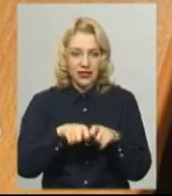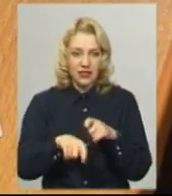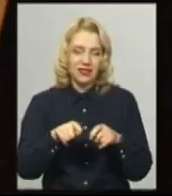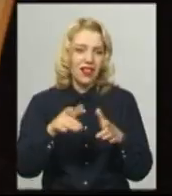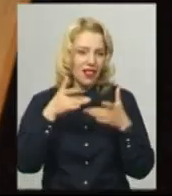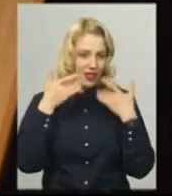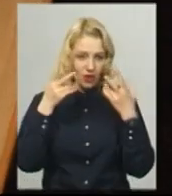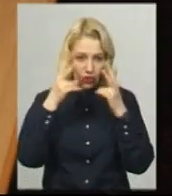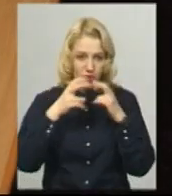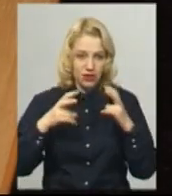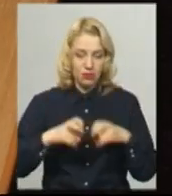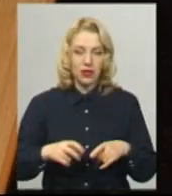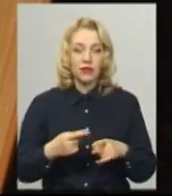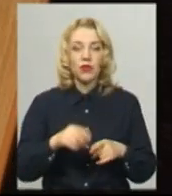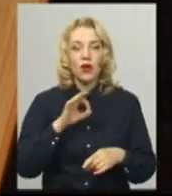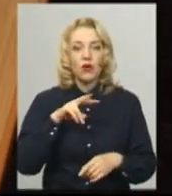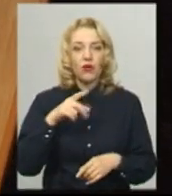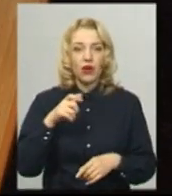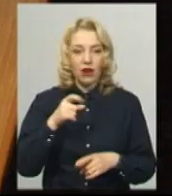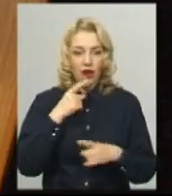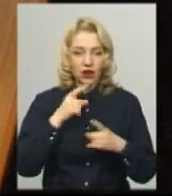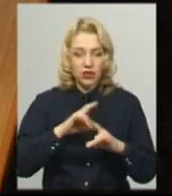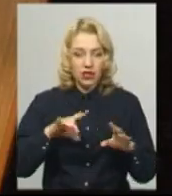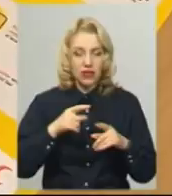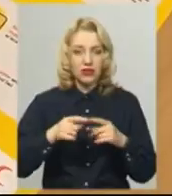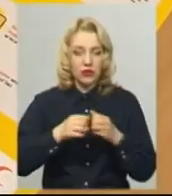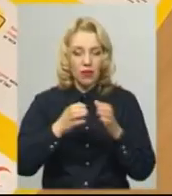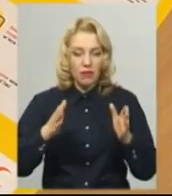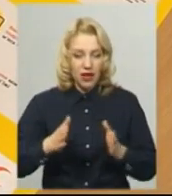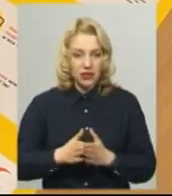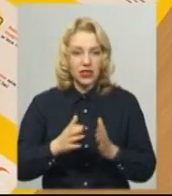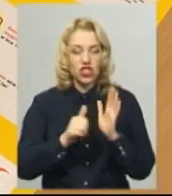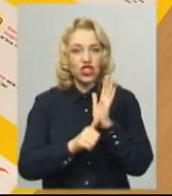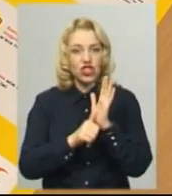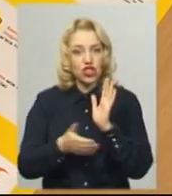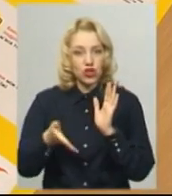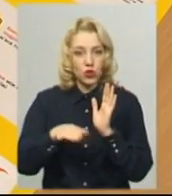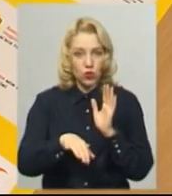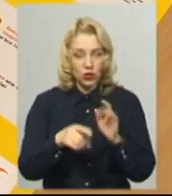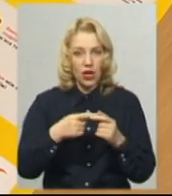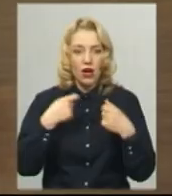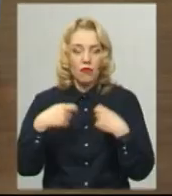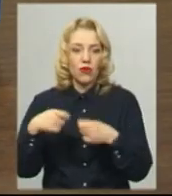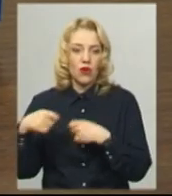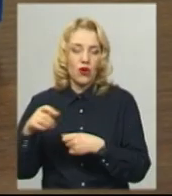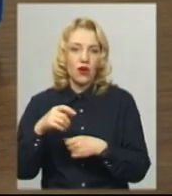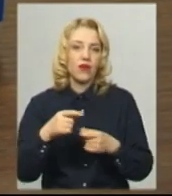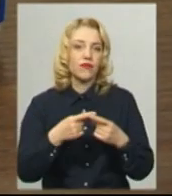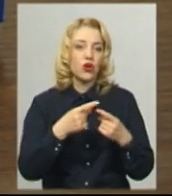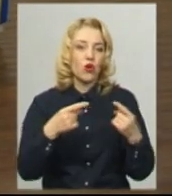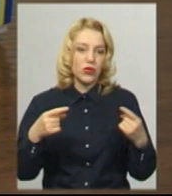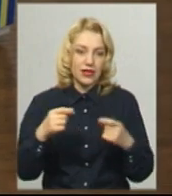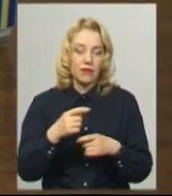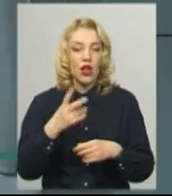легко розібратись. Ольга Кадуцька додає, цю партію тестів отримали в кількості 60 штук. Їх віддали на роздрібний продаж. Та купити експрес-тести